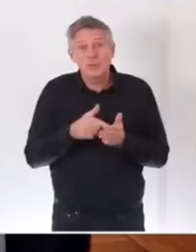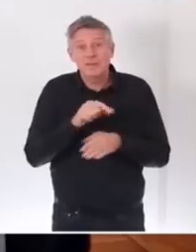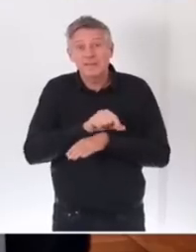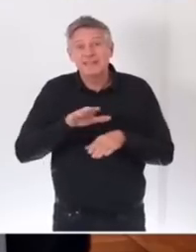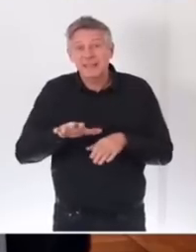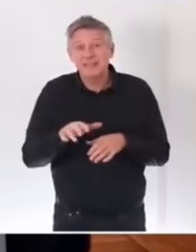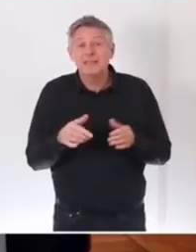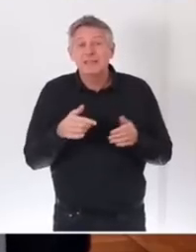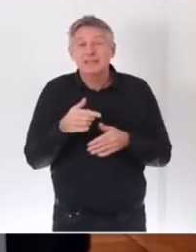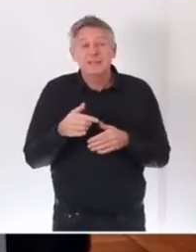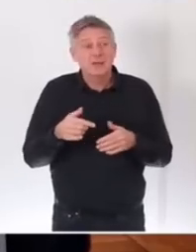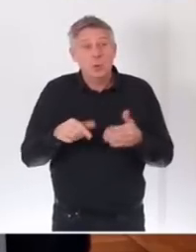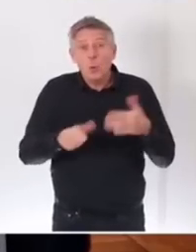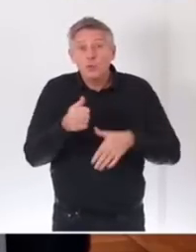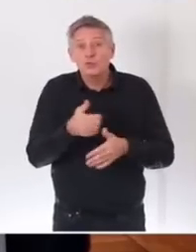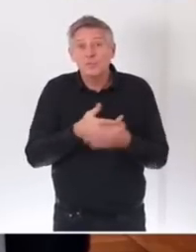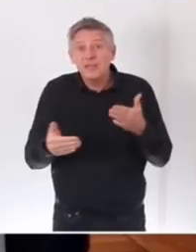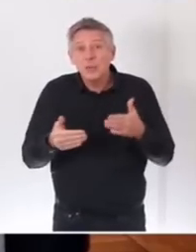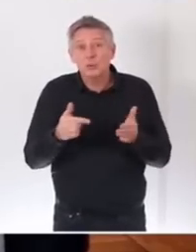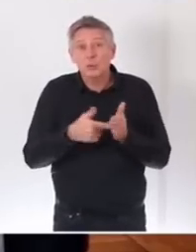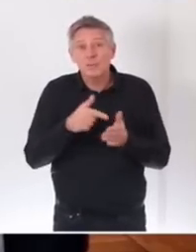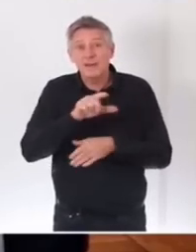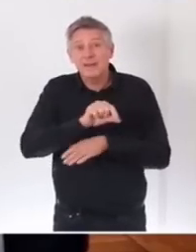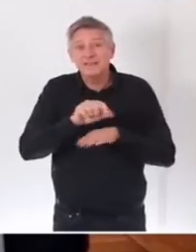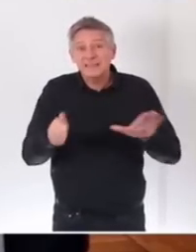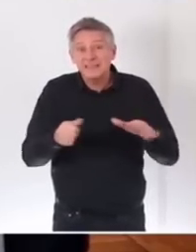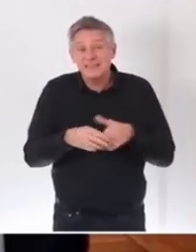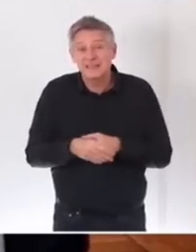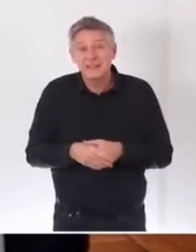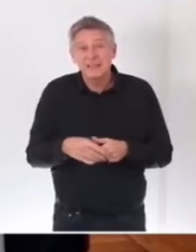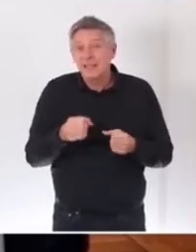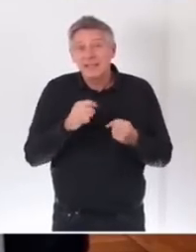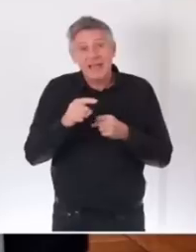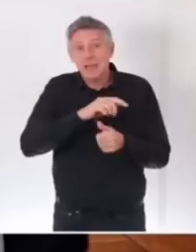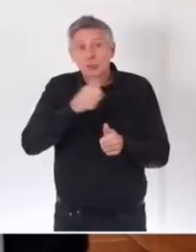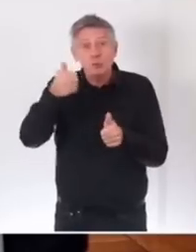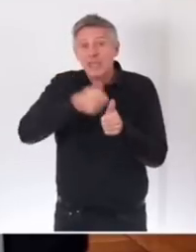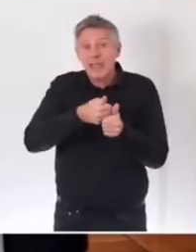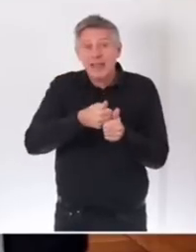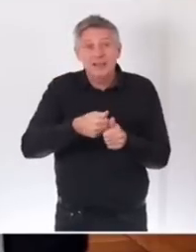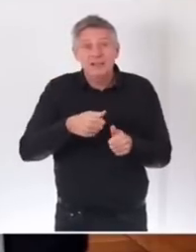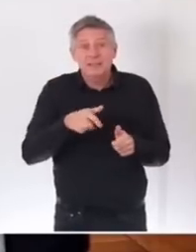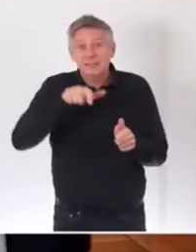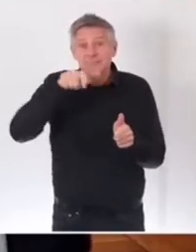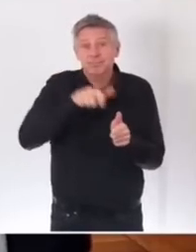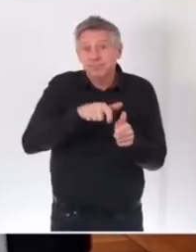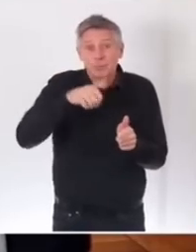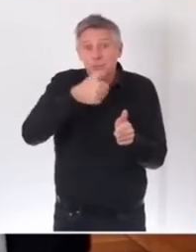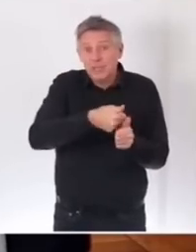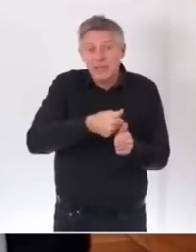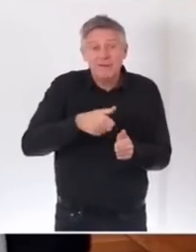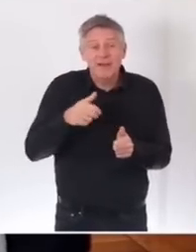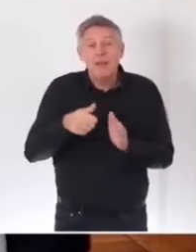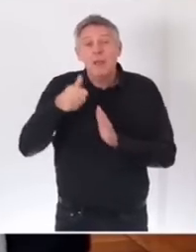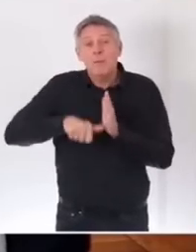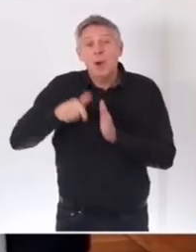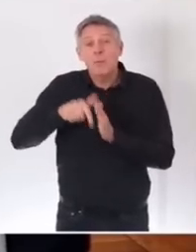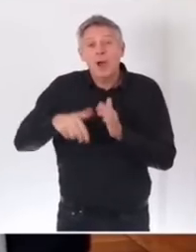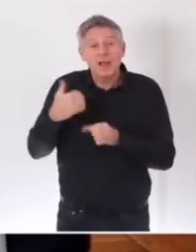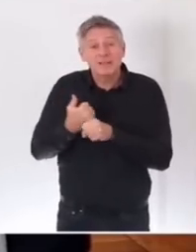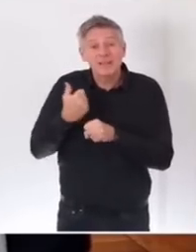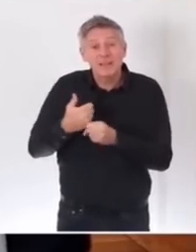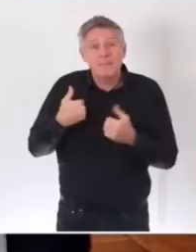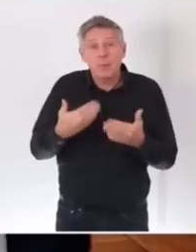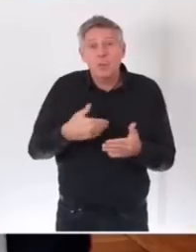nette. Vous serez sous tutelle. Et c'est 6 minutes, si vous ne prenez pas des décisions telles qu'on vous les propose depuis des mois et des années, vous serez